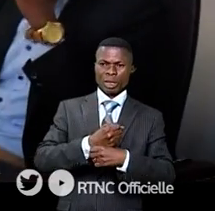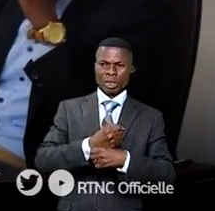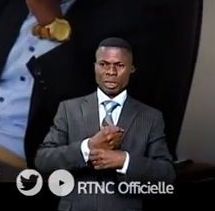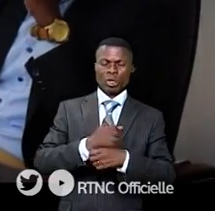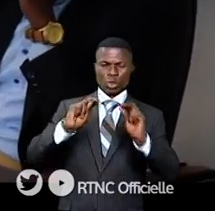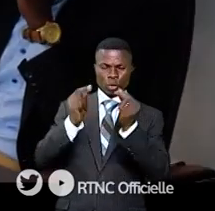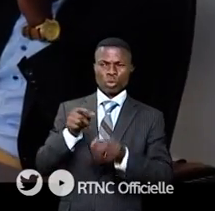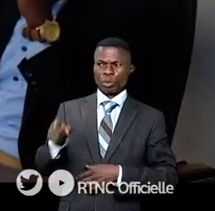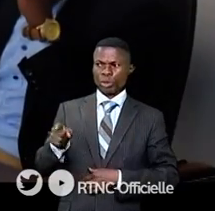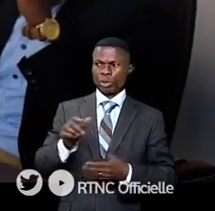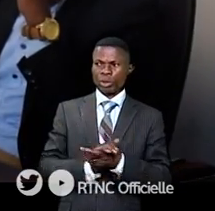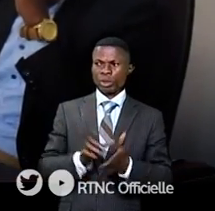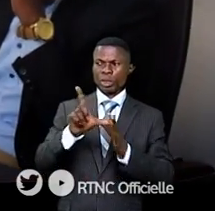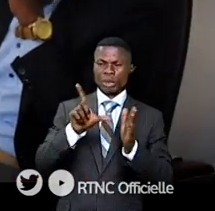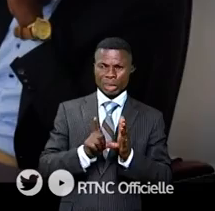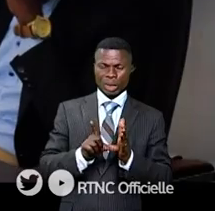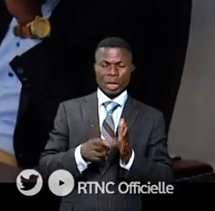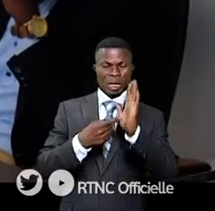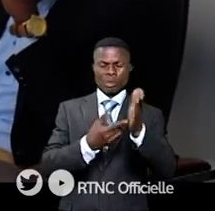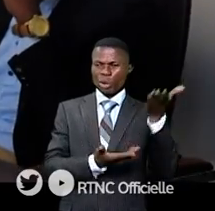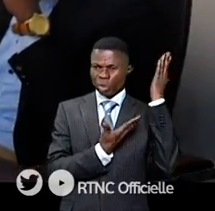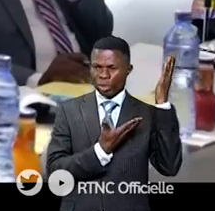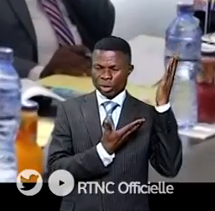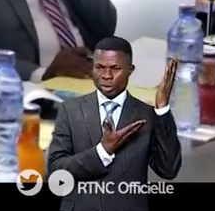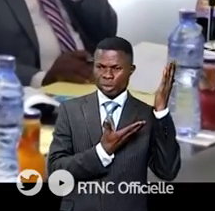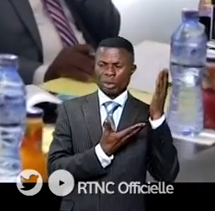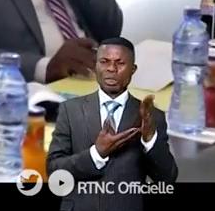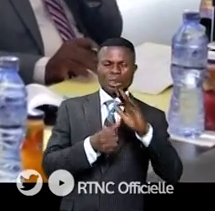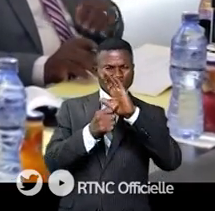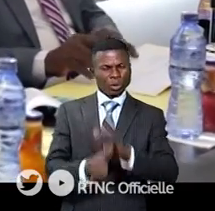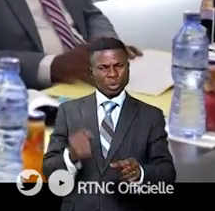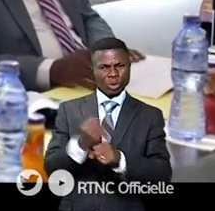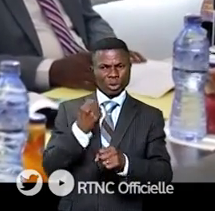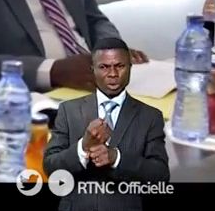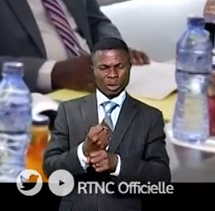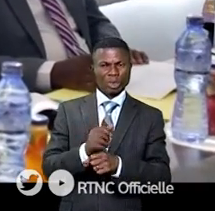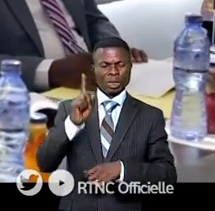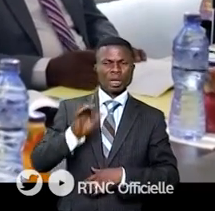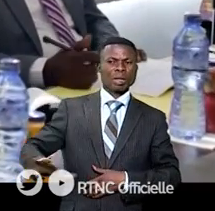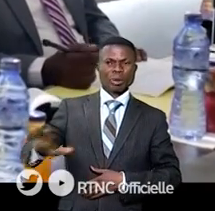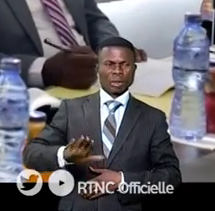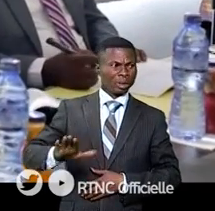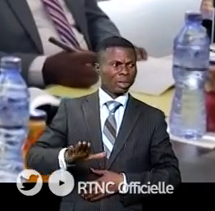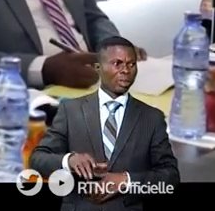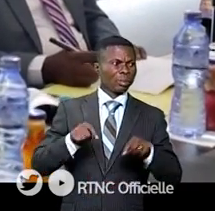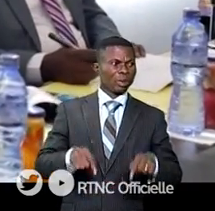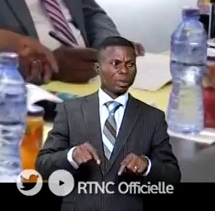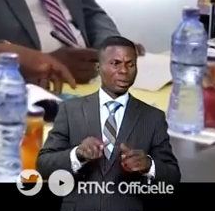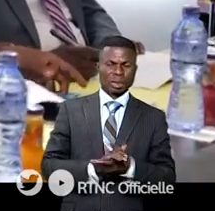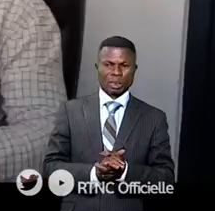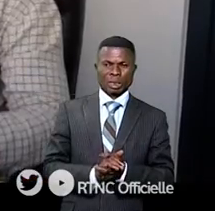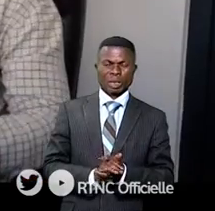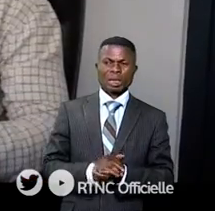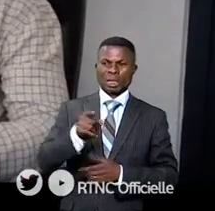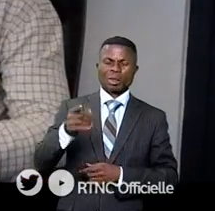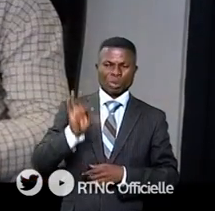cette structure. Cette loi démontre l'importance de la sous-traitance dans le fonctionnement d'un pays. Cette fois, la cible